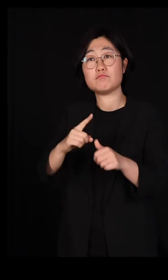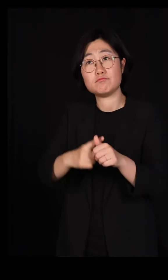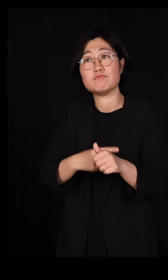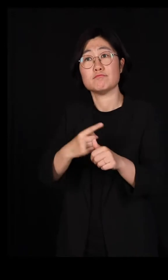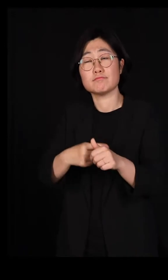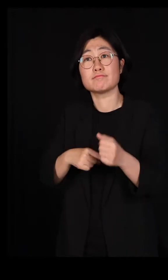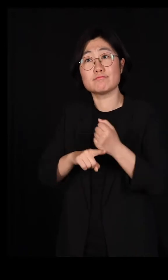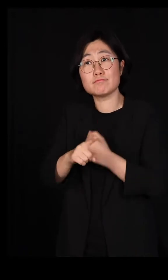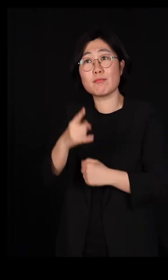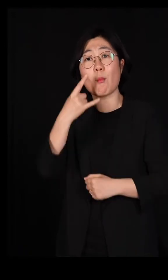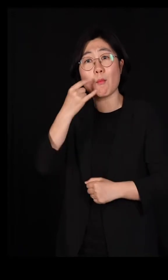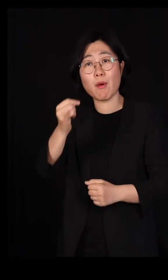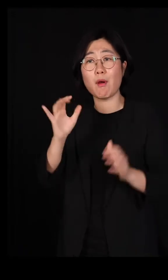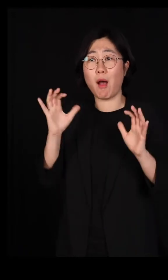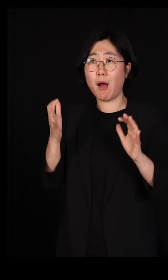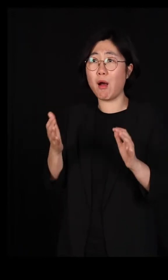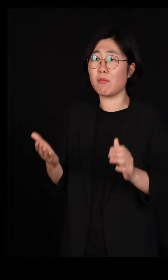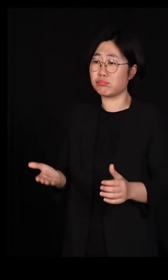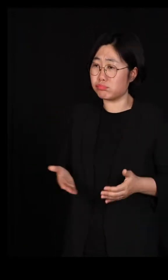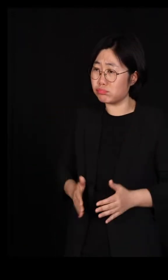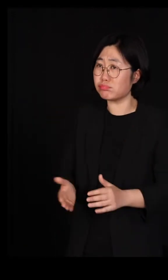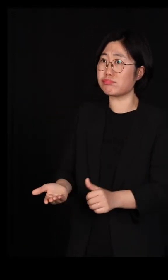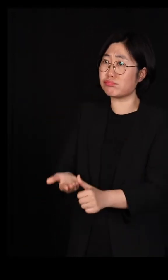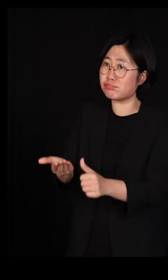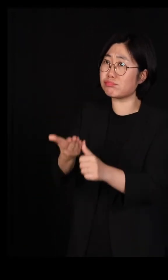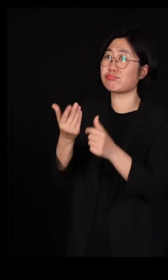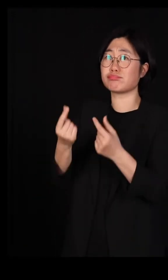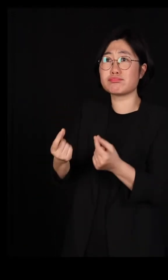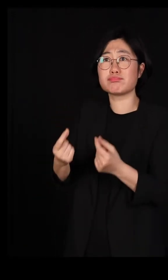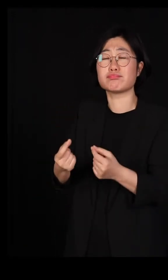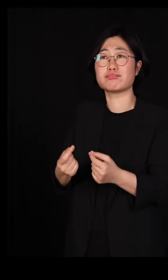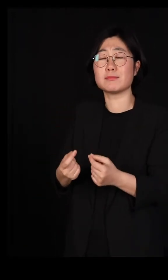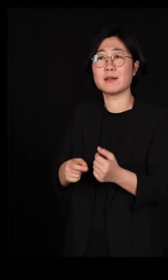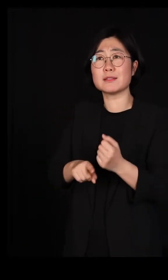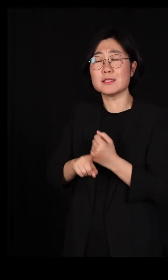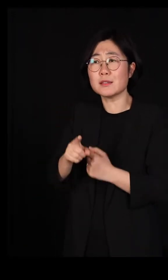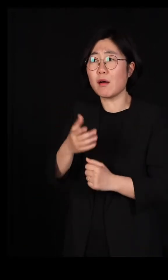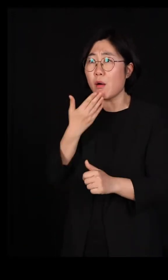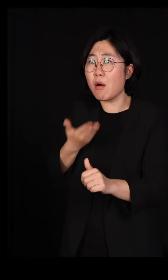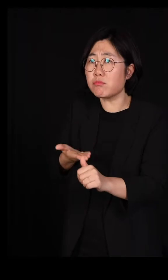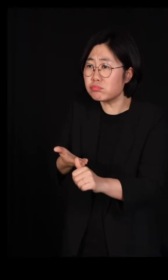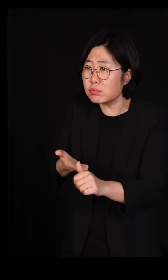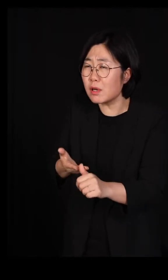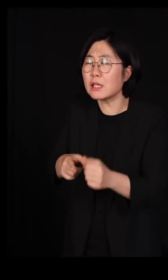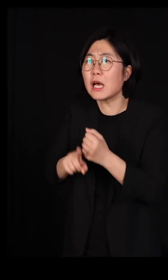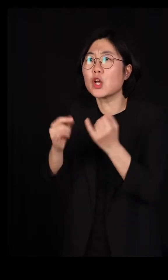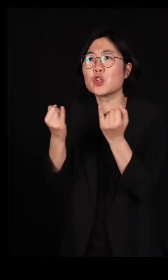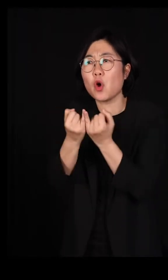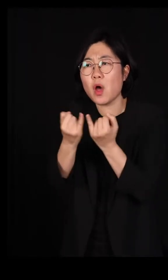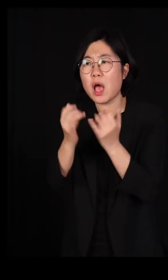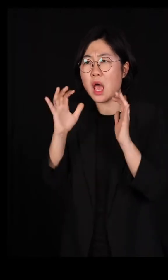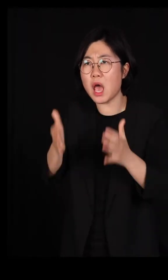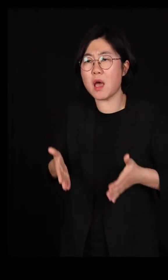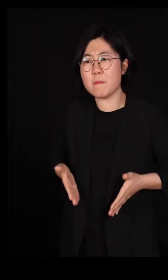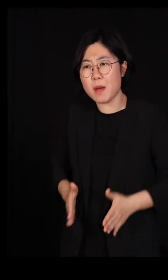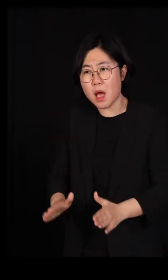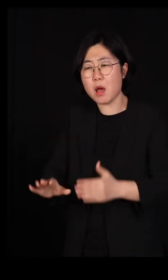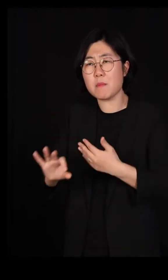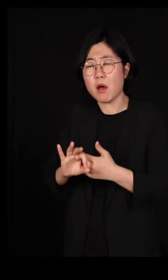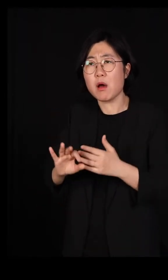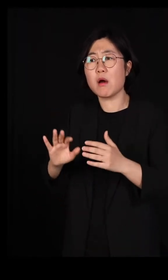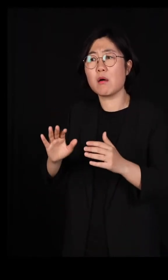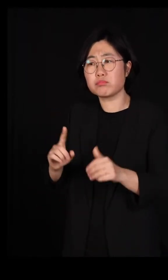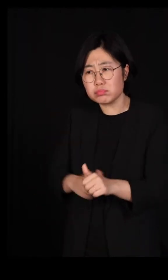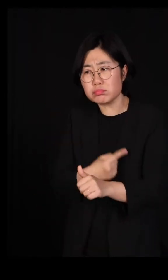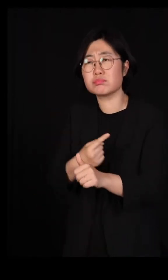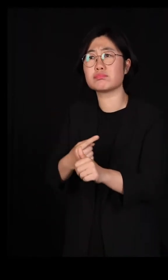물론 주로 엄마가 아이들을 많이 양육하고 있고 생물학적으로 여성이 아이를 출산하기 때문에